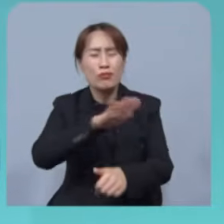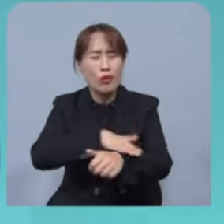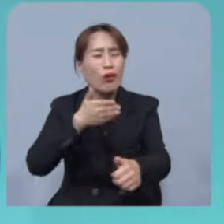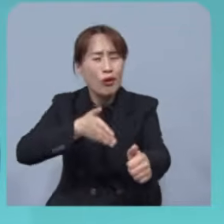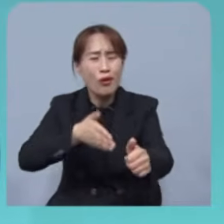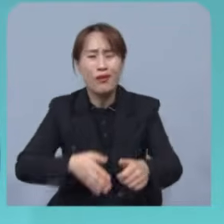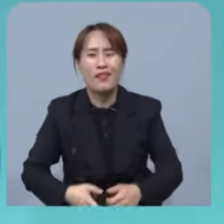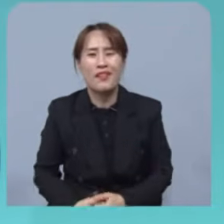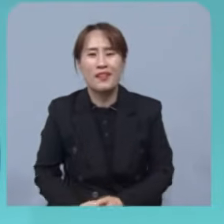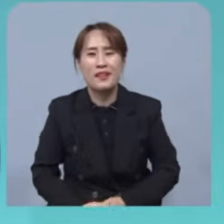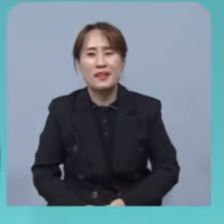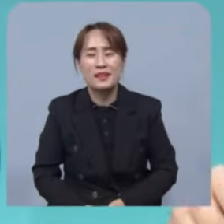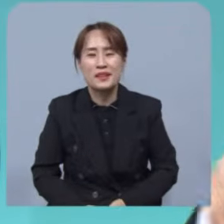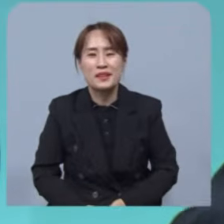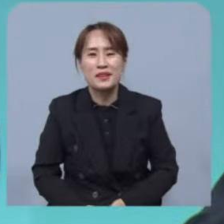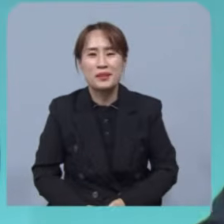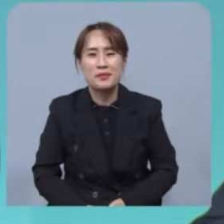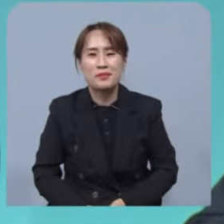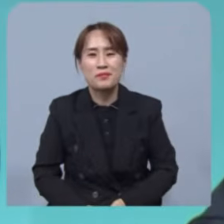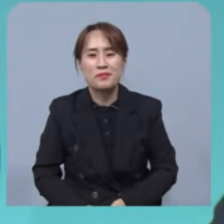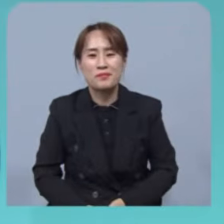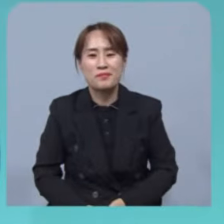그러니까.